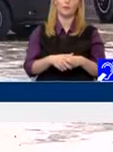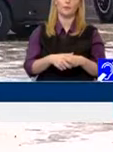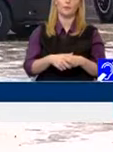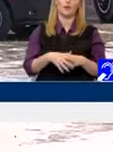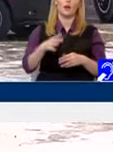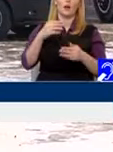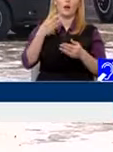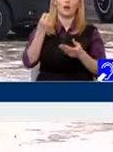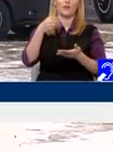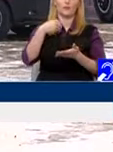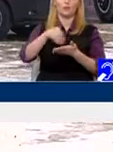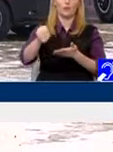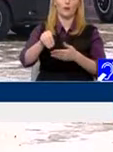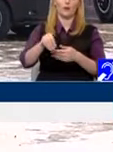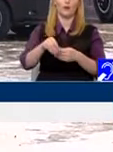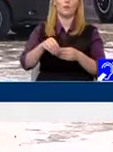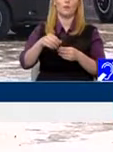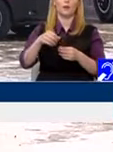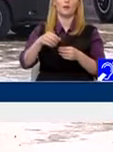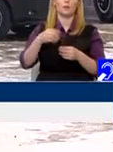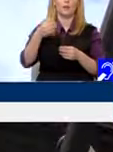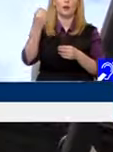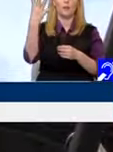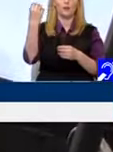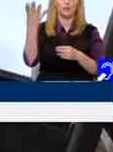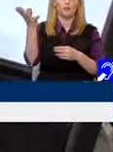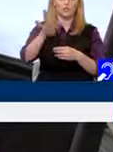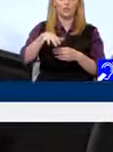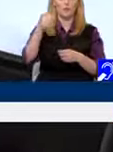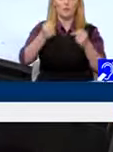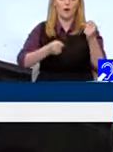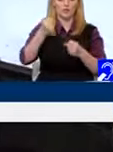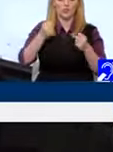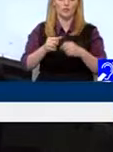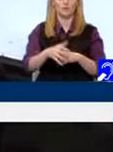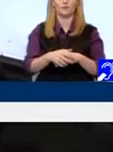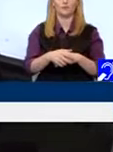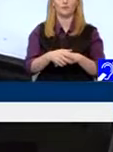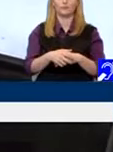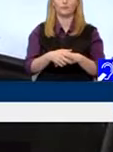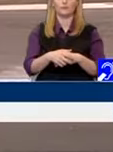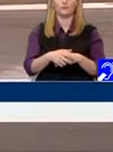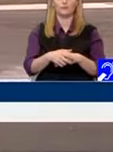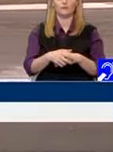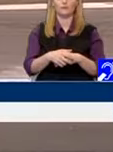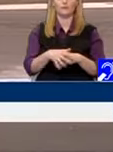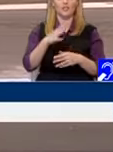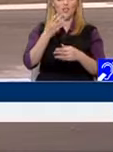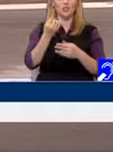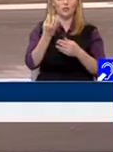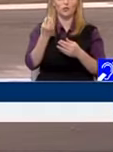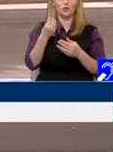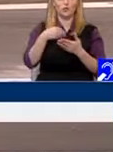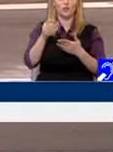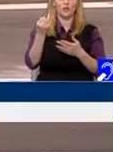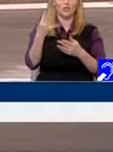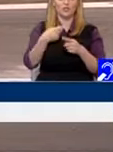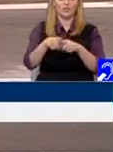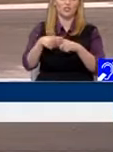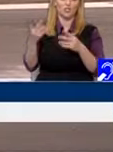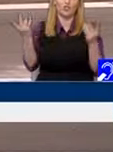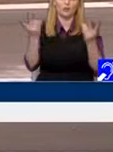unități tehnice, dintre care 10 ambulanțe SMURT și 4 speciale grele de descarcerare și, în ultimul rând,